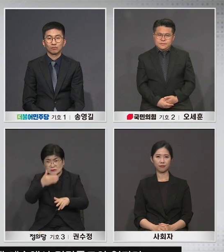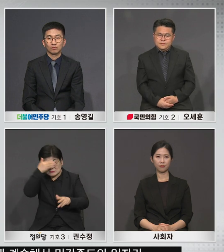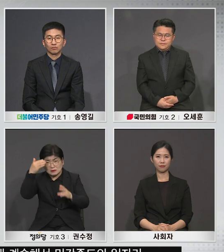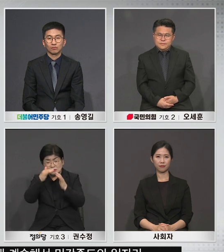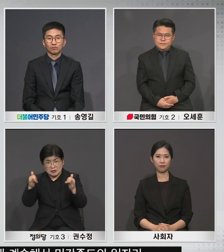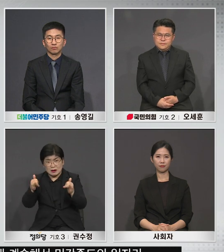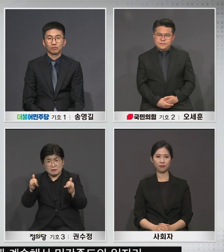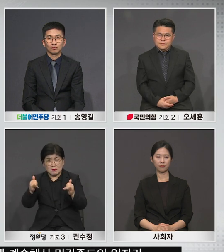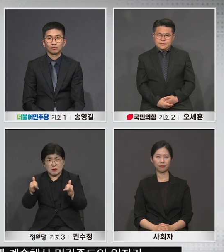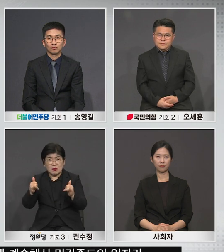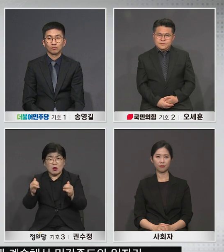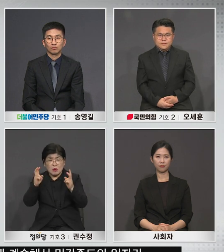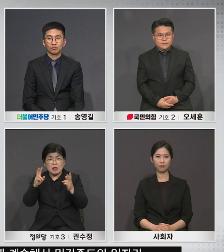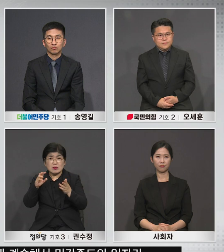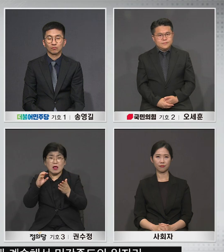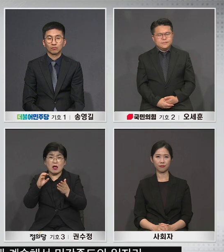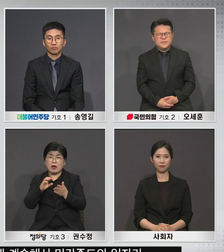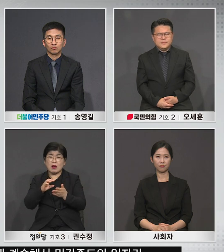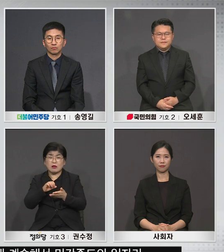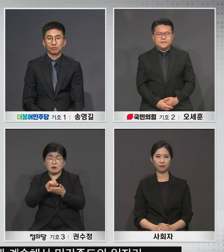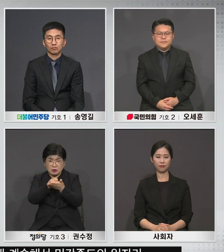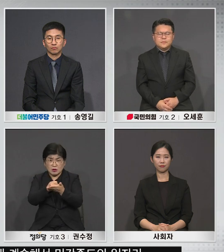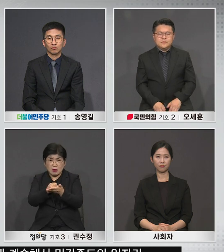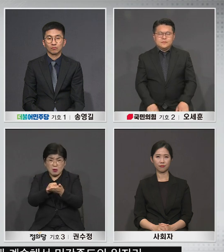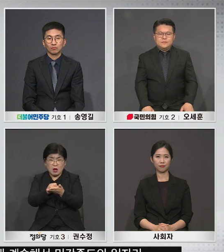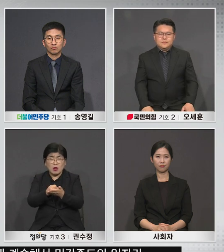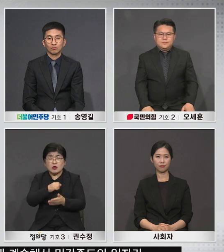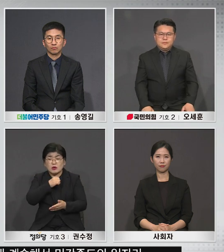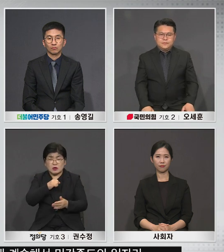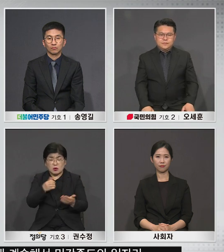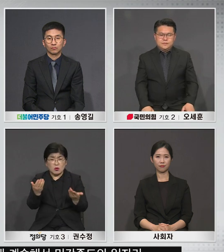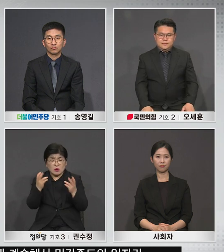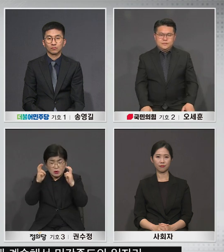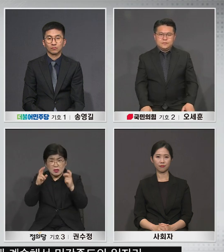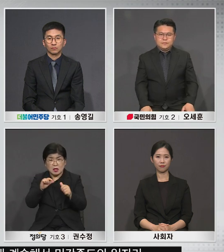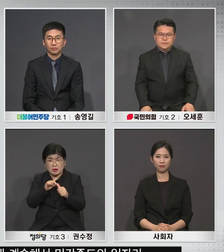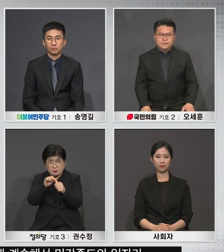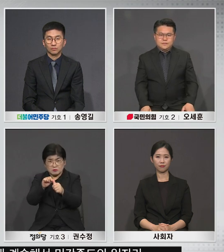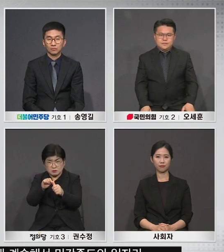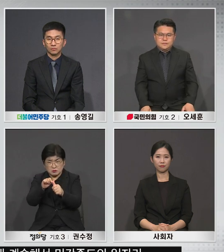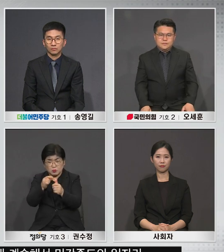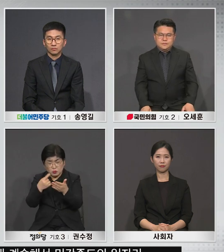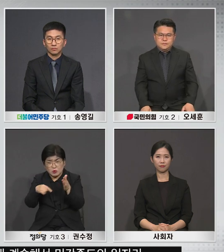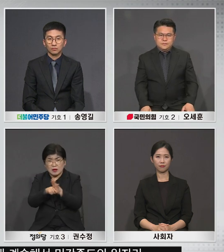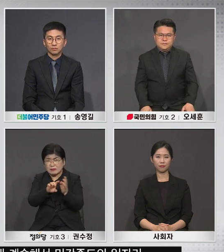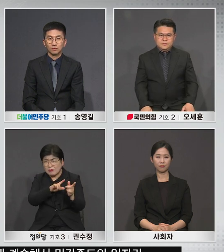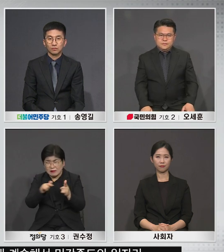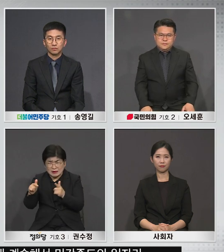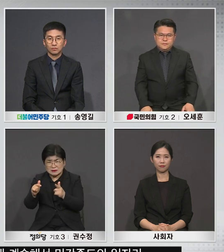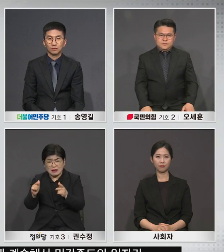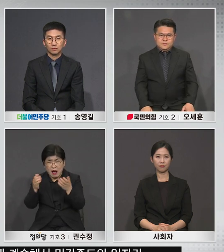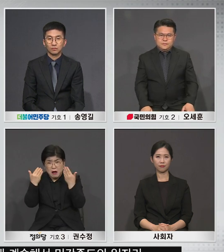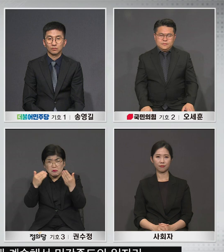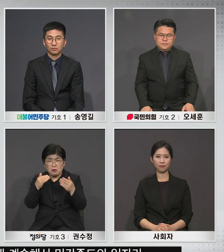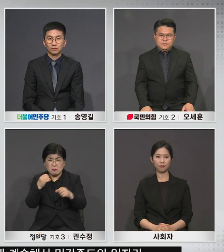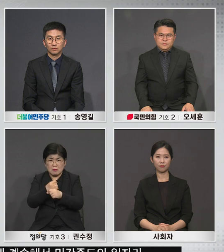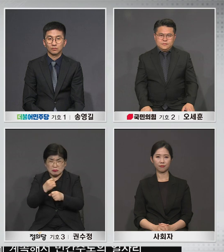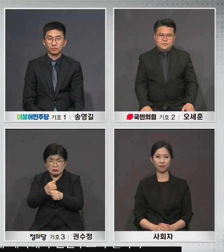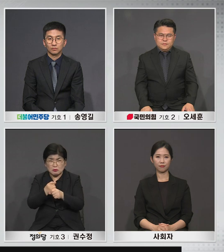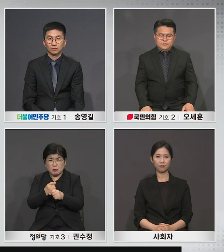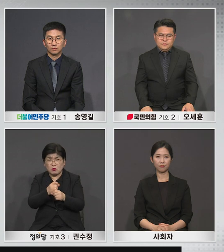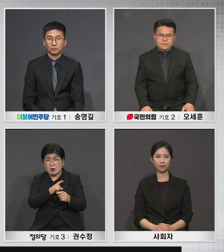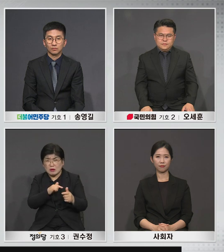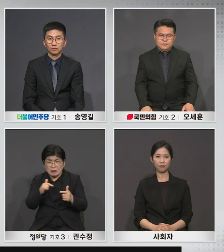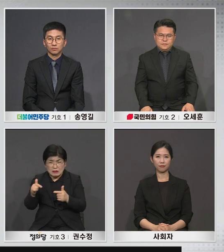대해서 청년 취업 학교 사전 취업 사관학교 이런 것들을 만들어서 그들에게 디지털 신기술 분야의 실무 실무 역량